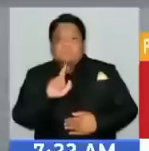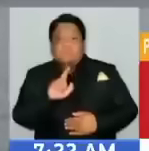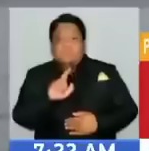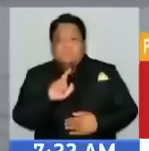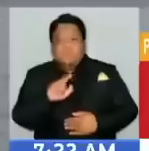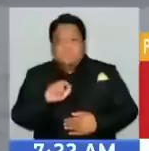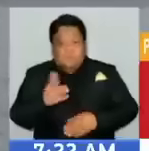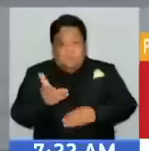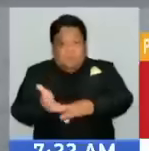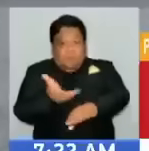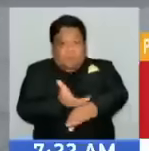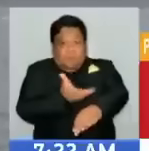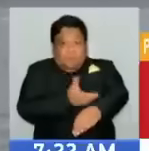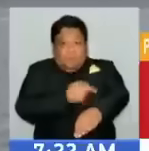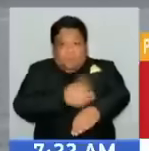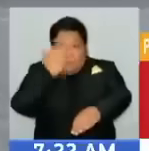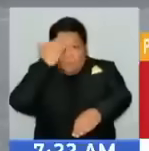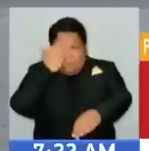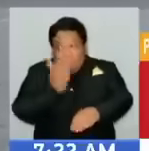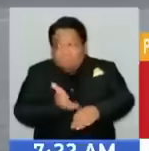nila. Saan dadaan yung